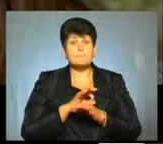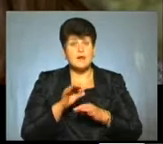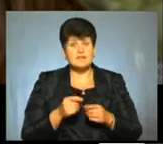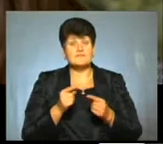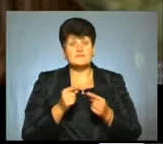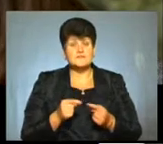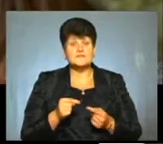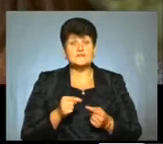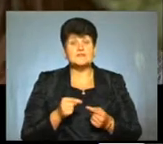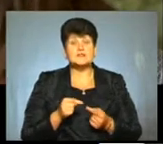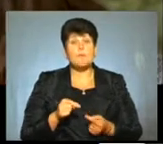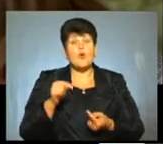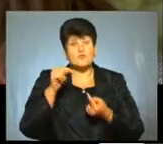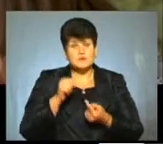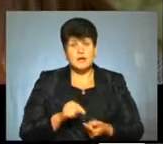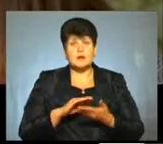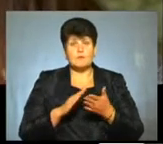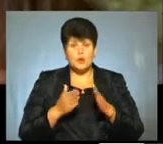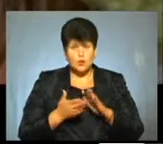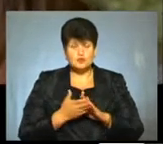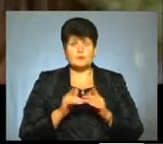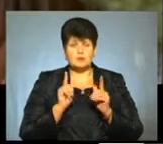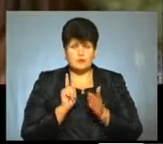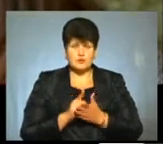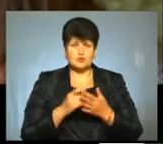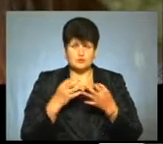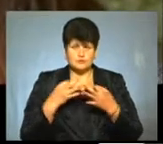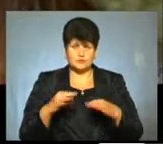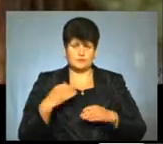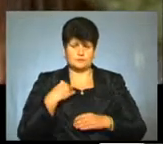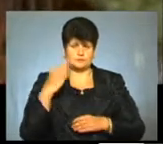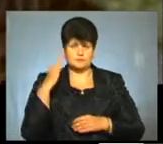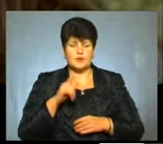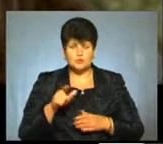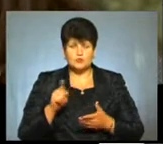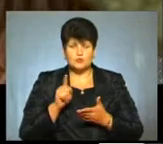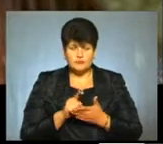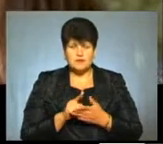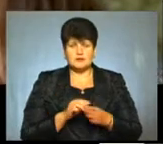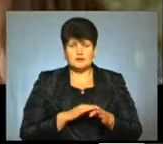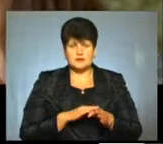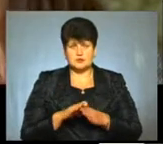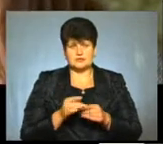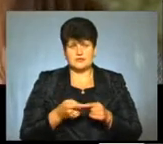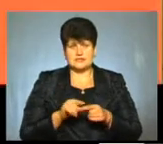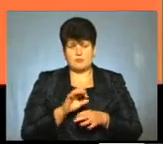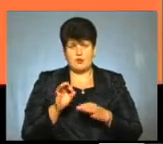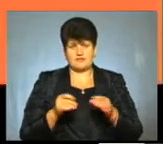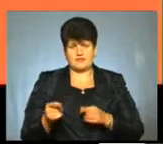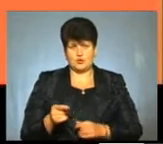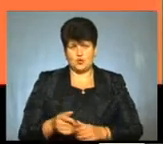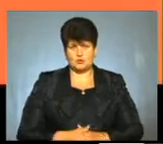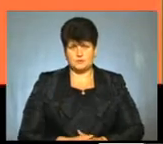проект відповідає положенню, тому ми повинні його допустити до голосування. І люди повинні вирішувати реалізовувати цей проект Тернополь.